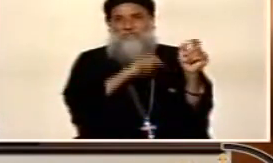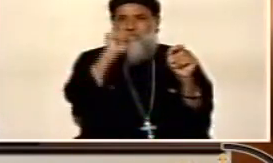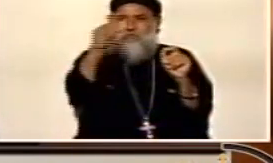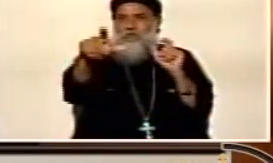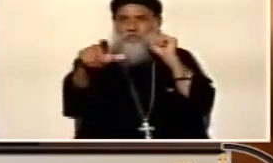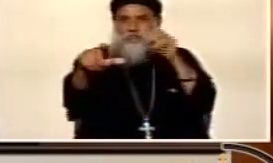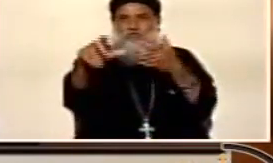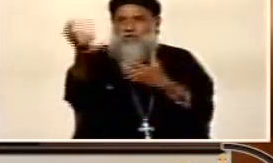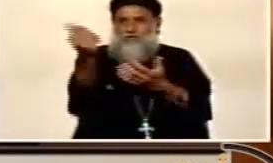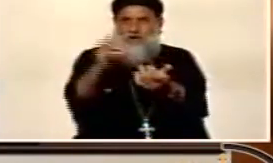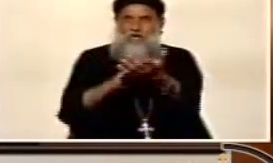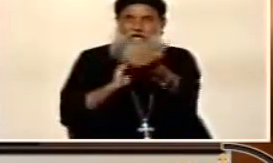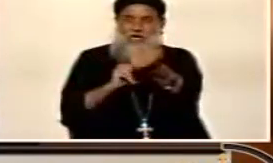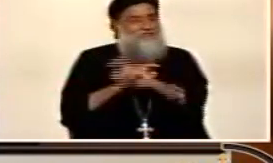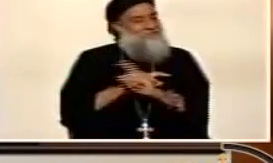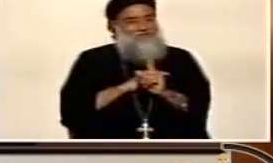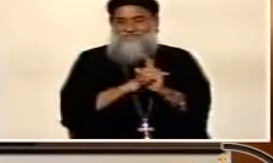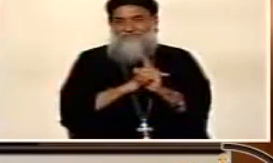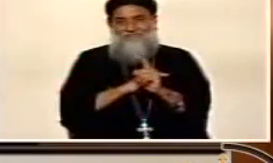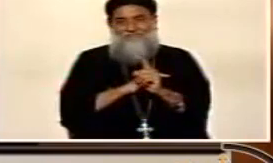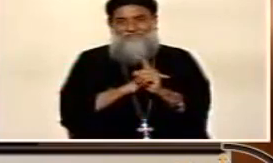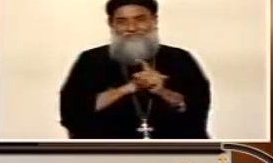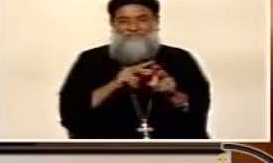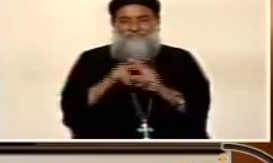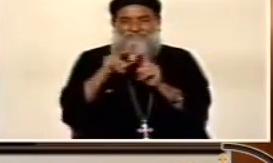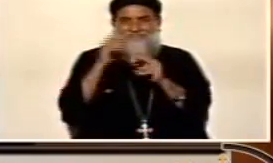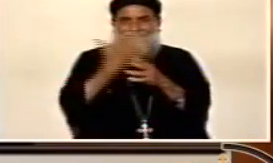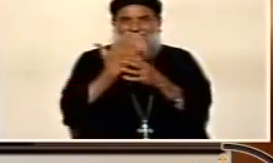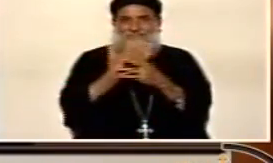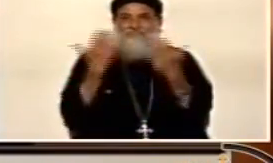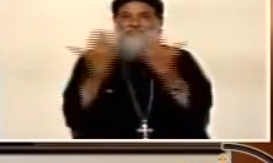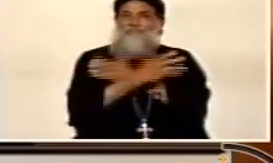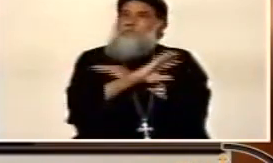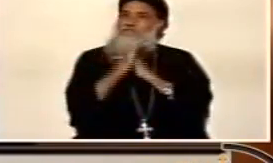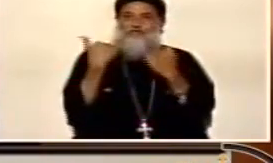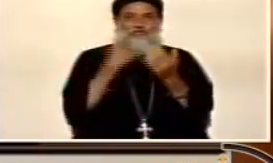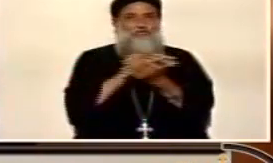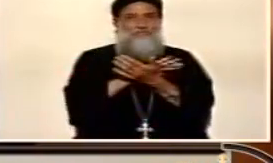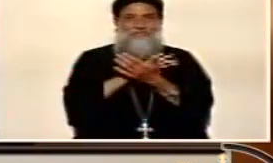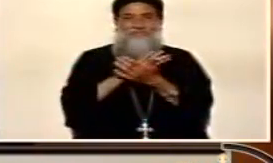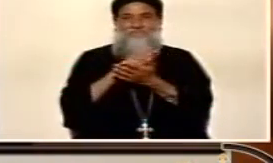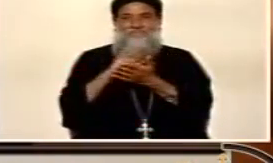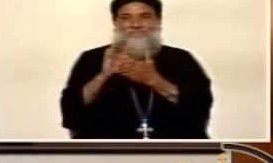يأخذ، يبذل ولا يطلب مقابل،